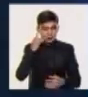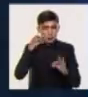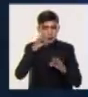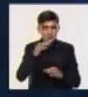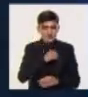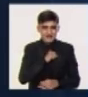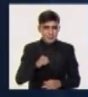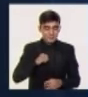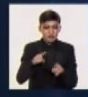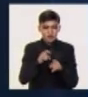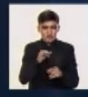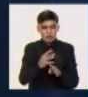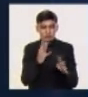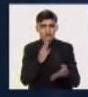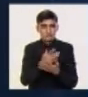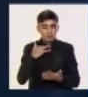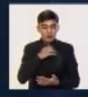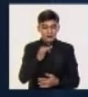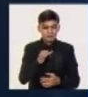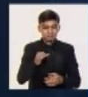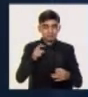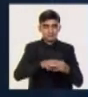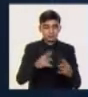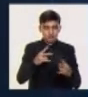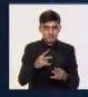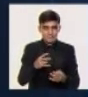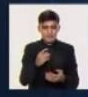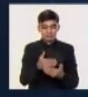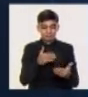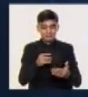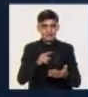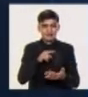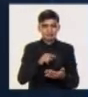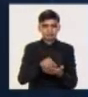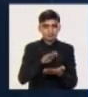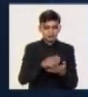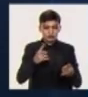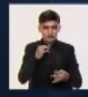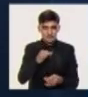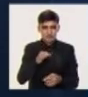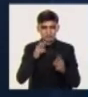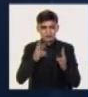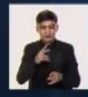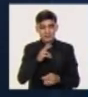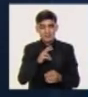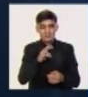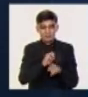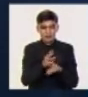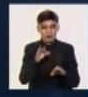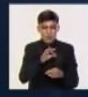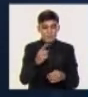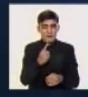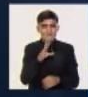Психотерапевтам выстраиваются очереди, но прием они ведут по записи. Италия – одна из стран в мире, серьезно пострадавшая от коронавируса во время первой